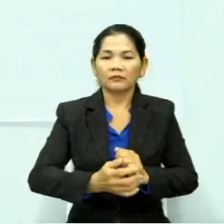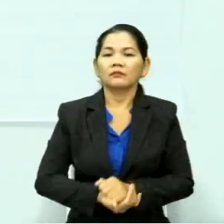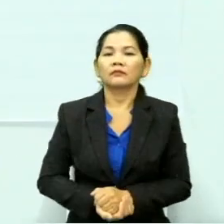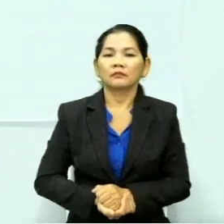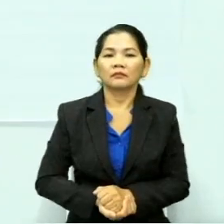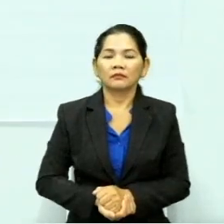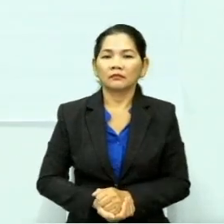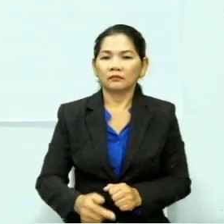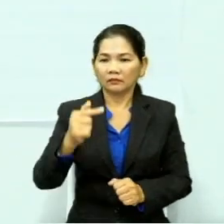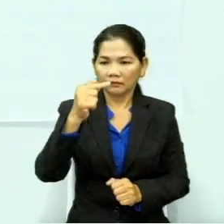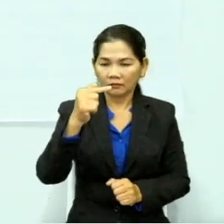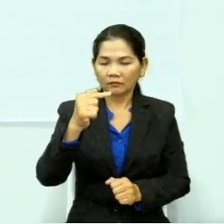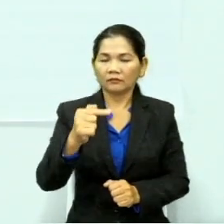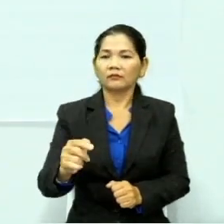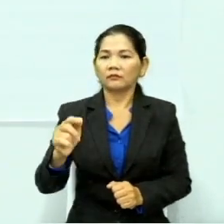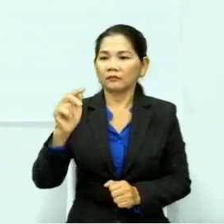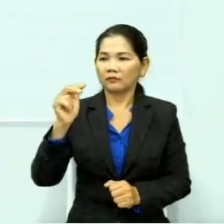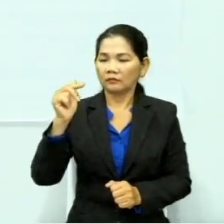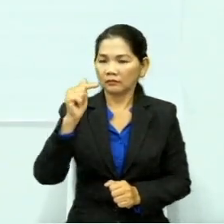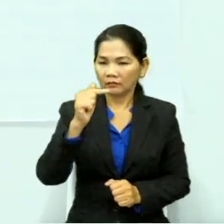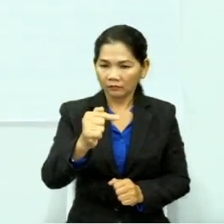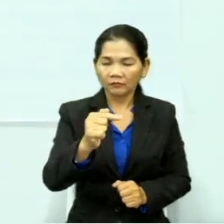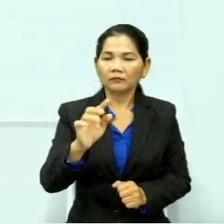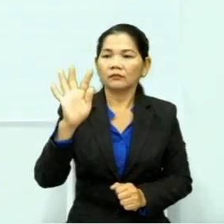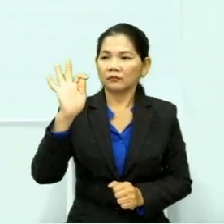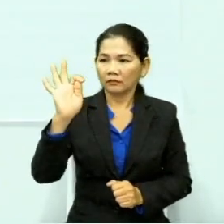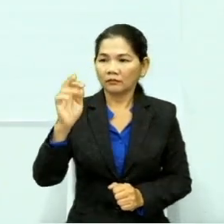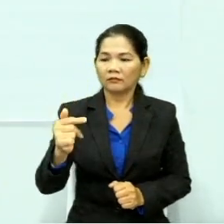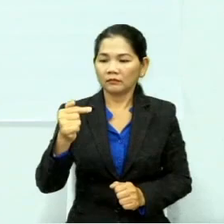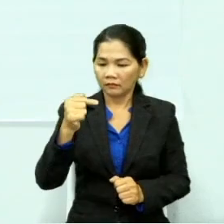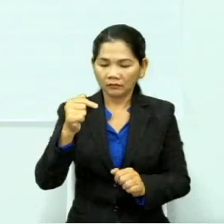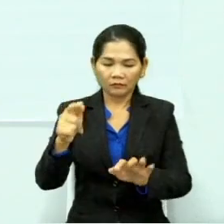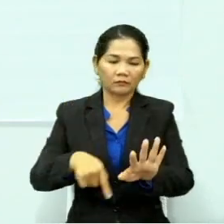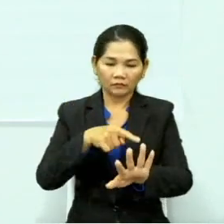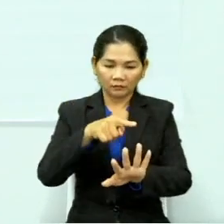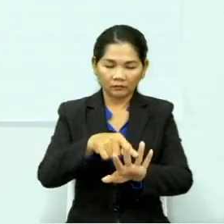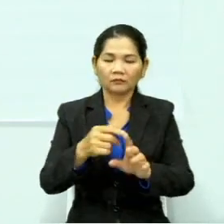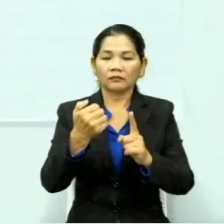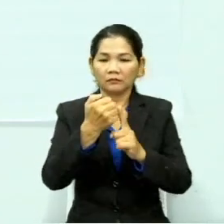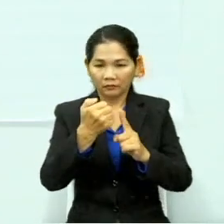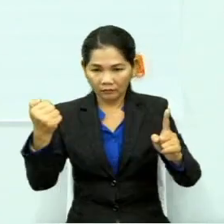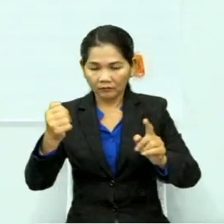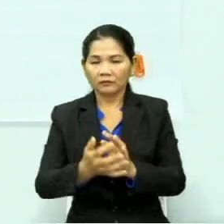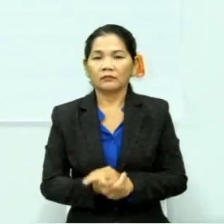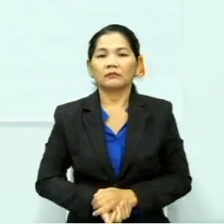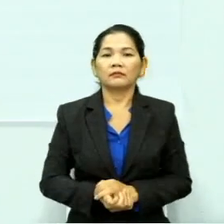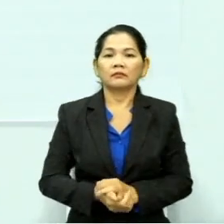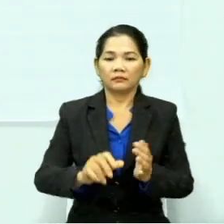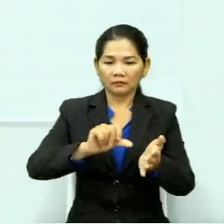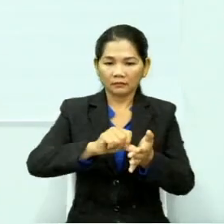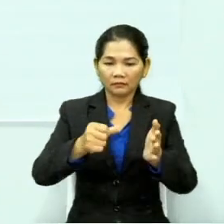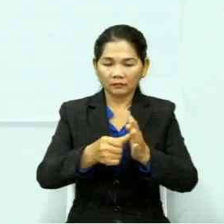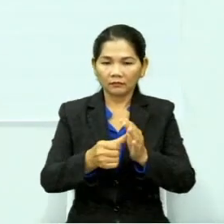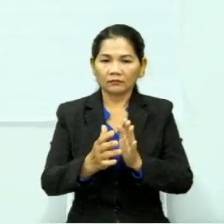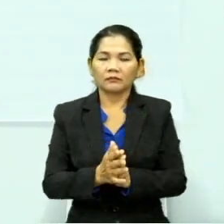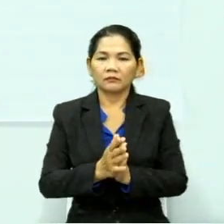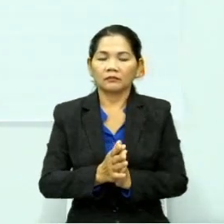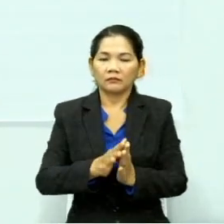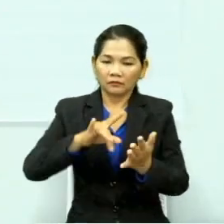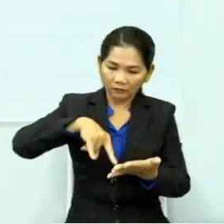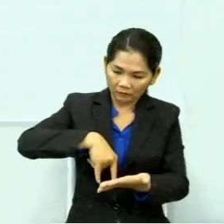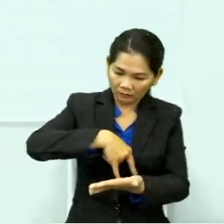tỏ lấy vùng mua tiết nó con á vô là ngô vần tạ đài phần tá thân nạp tiết chỉ niềm chàm miền này tha một đôi